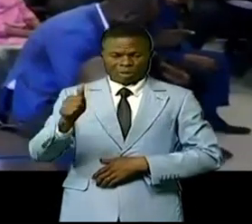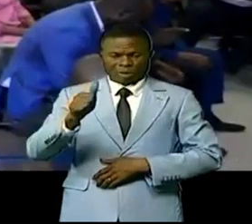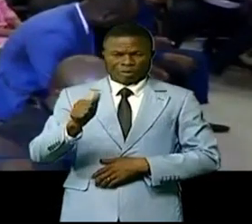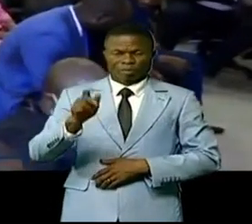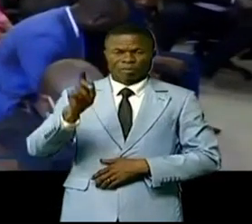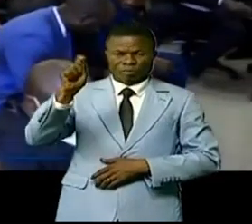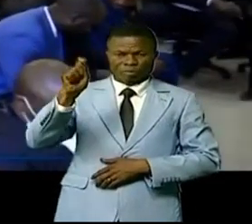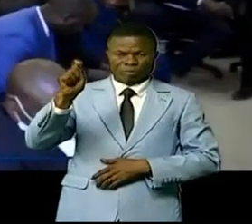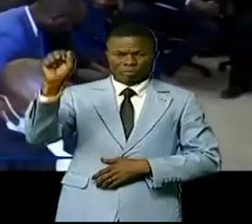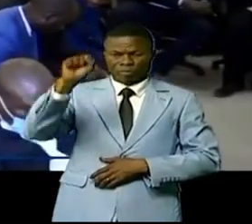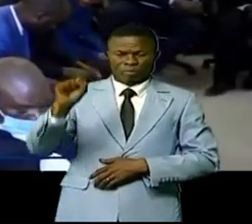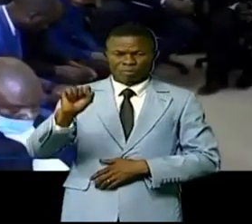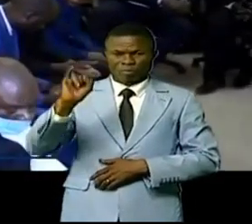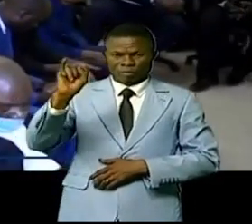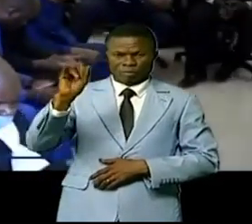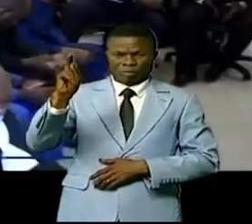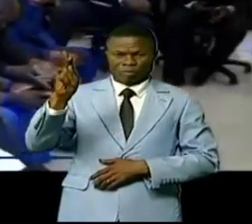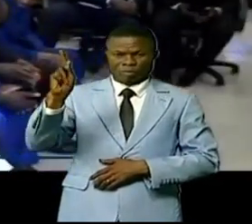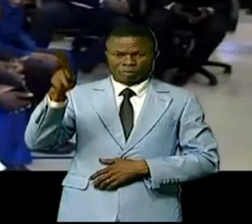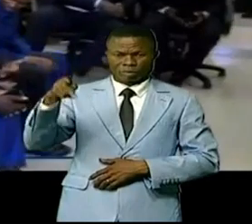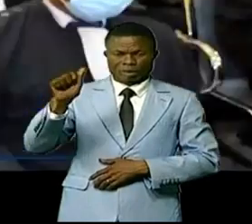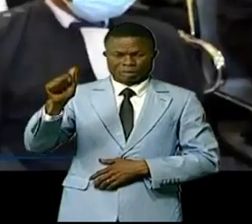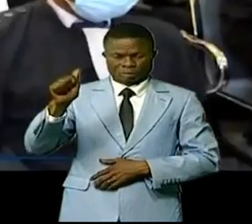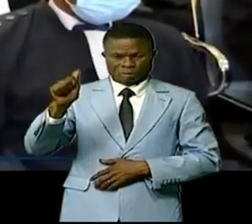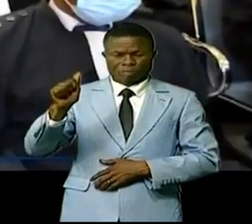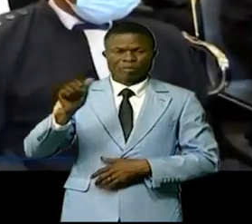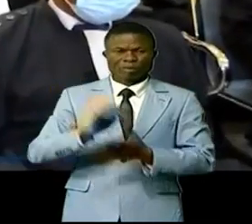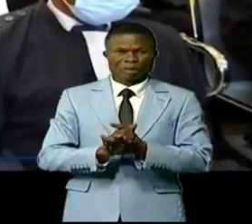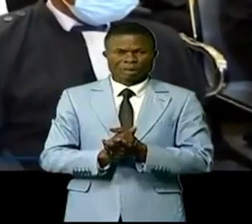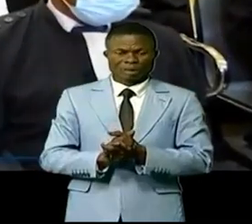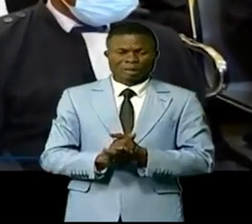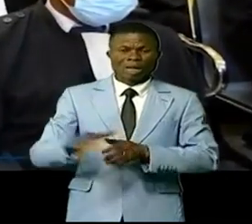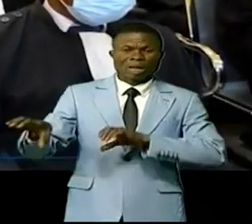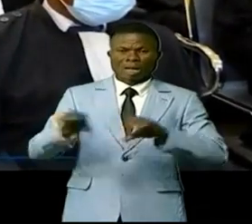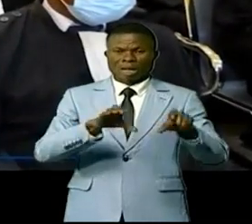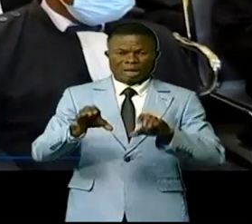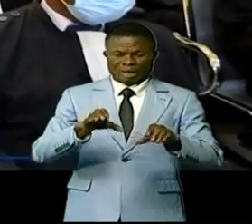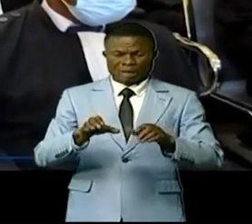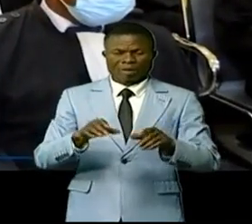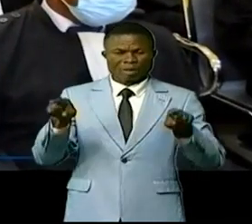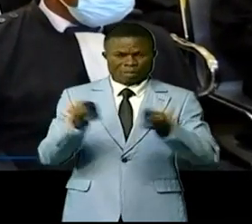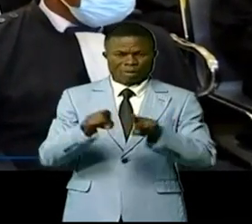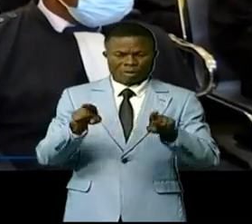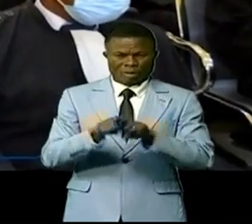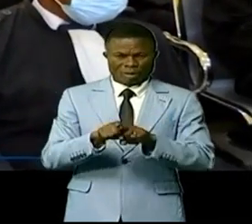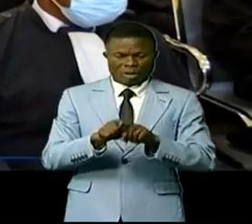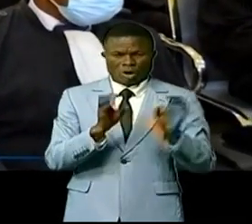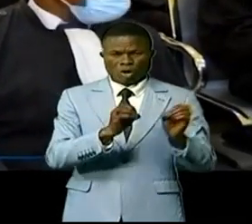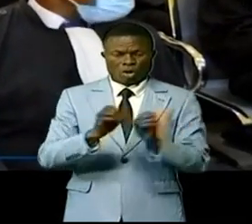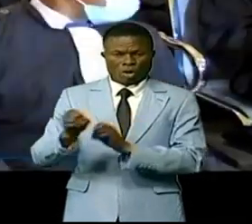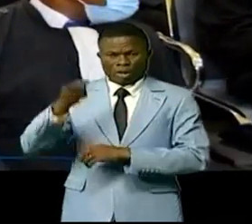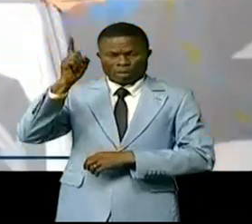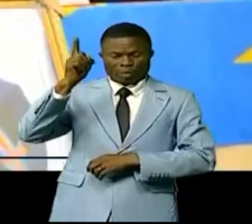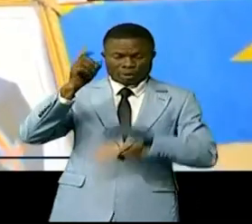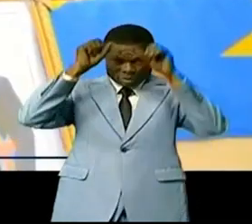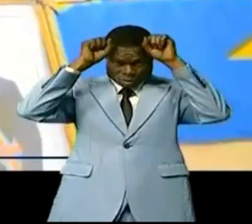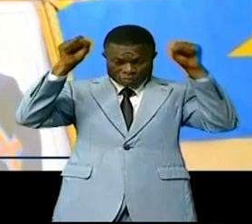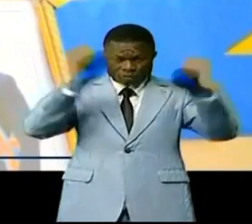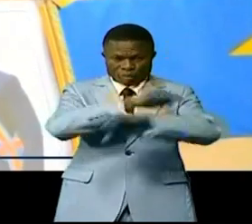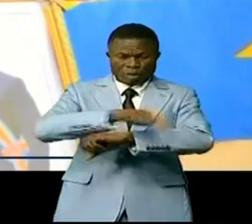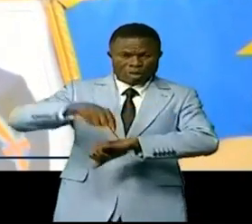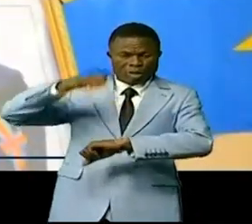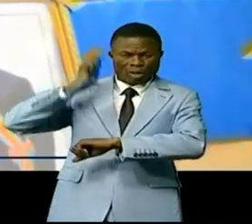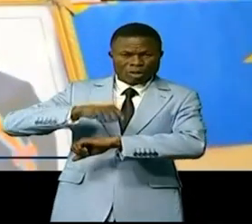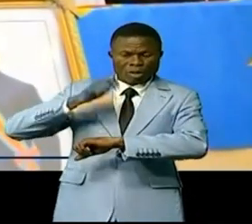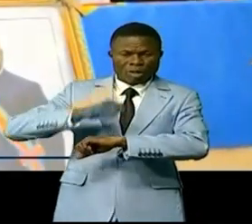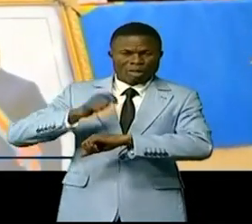Tshikapa, chef-lieu de la province du Kasaï. La cérémonie irrelative a été présidée par le premier président de la cour d'appel